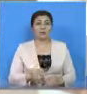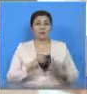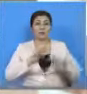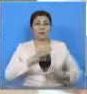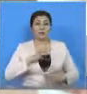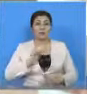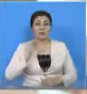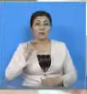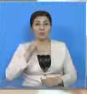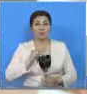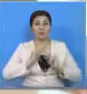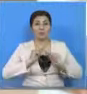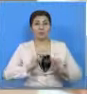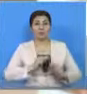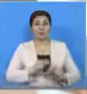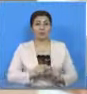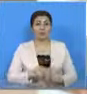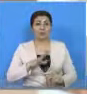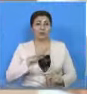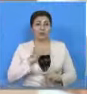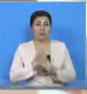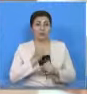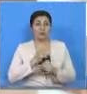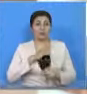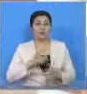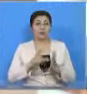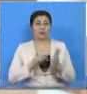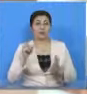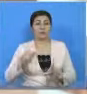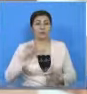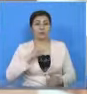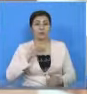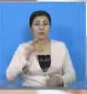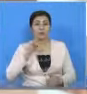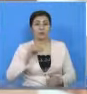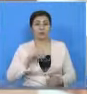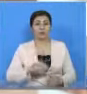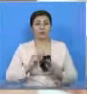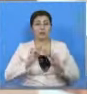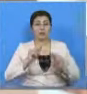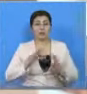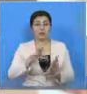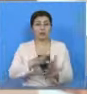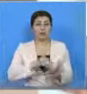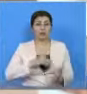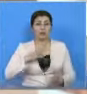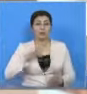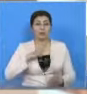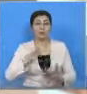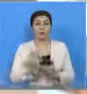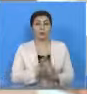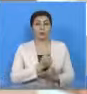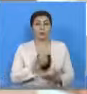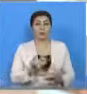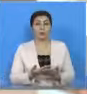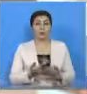мамандықтарын адал еңбектерін атқарып жатыр. Біздің ардагерлер өз мамандығы деген адалдықтың лайықты үлгісі болып табылады. Енді